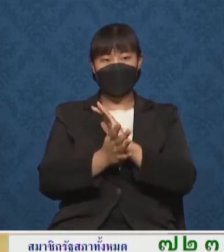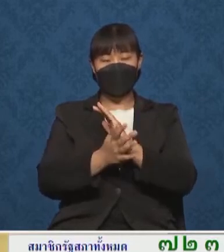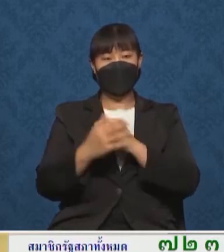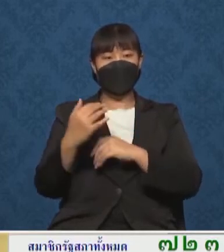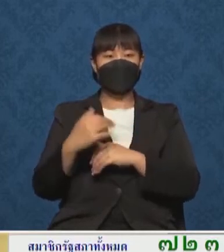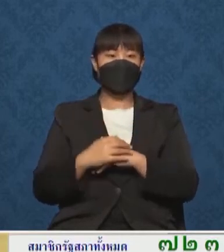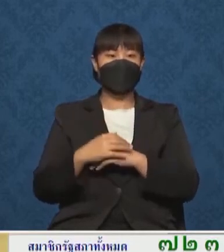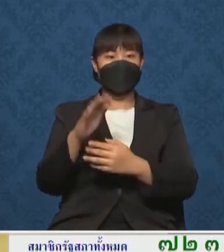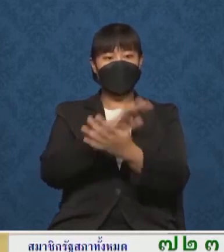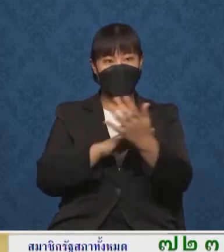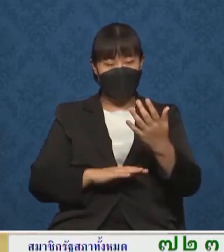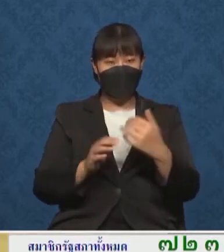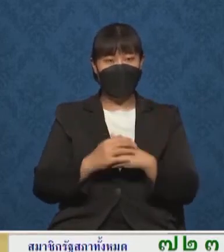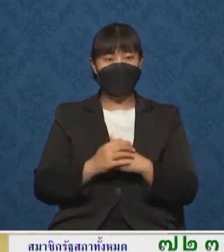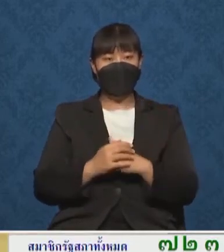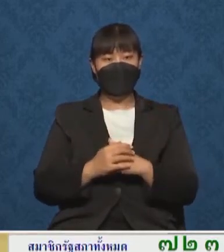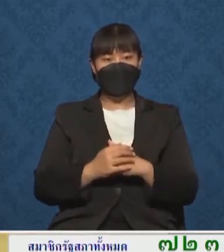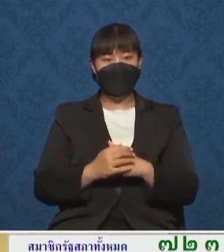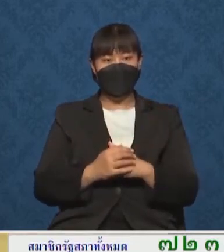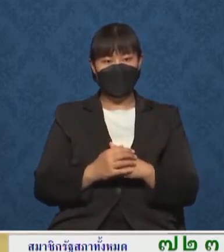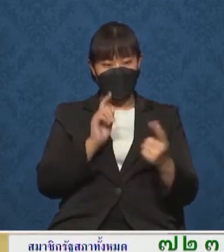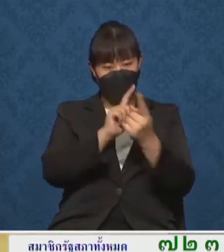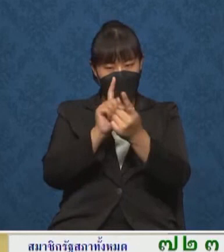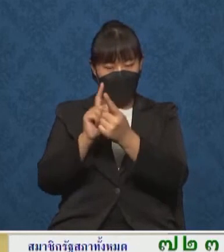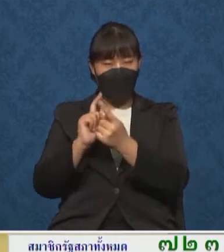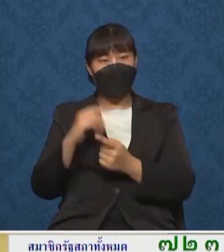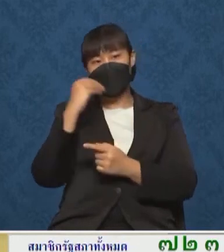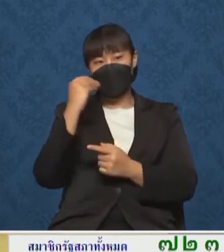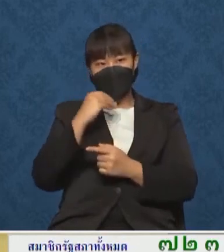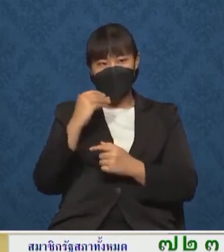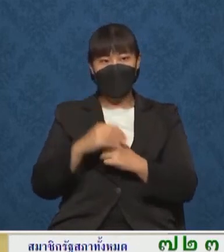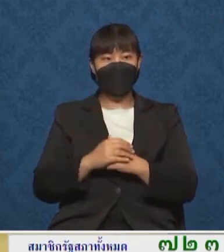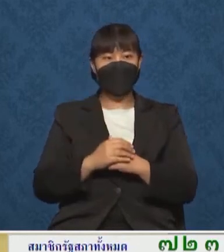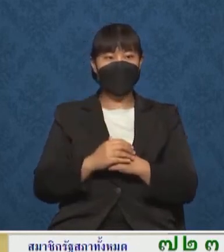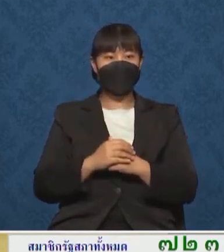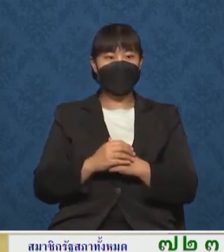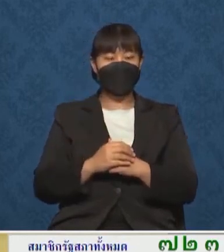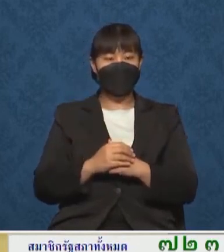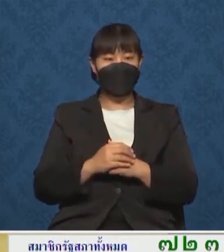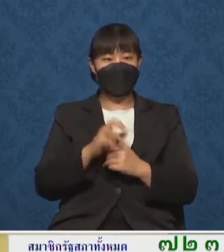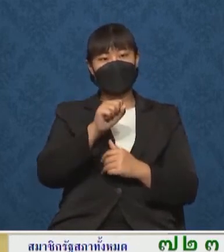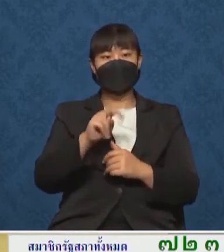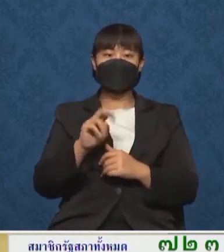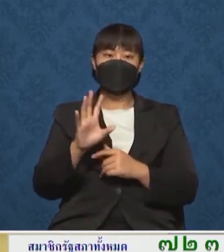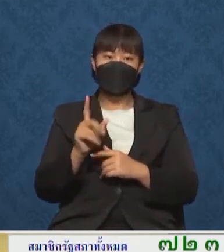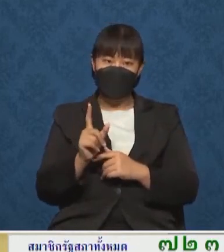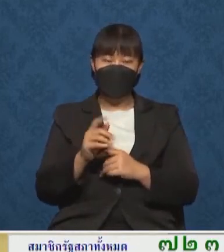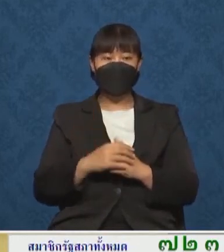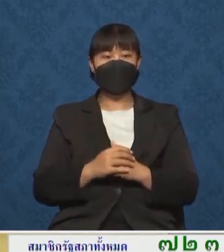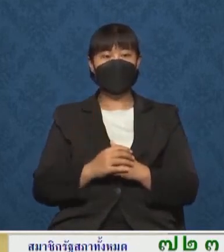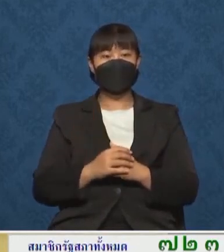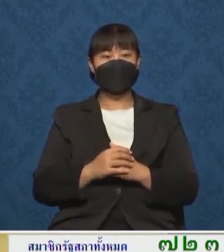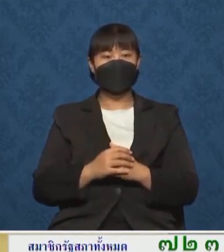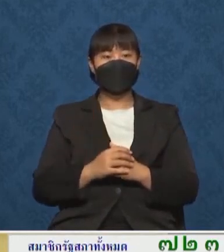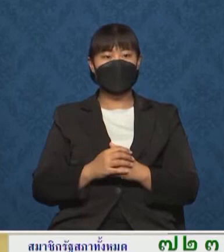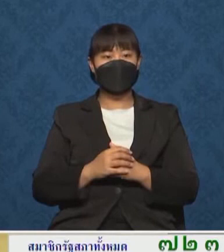ก็เป็นที่คุ้นหน้าคุ้นตาเพราะว่าหลายคนก็เป็นสมาชิกสภาปฏิรูปแห่งชาติบางท่านก็เป็นสภาสมาชิกส